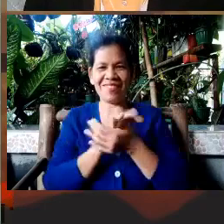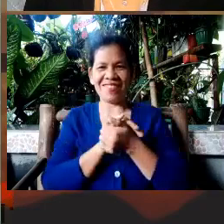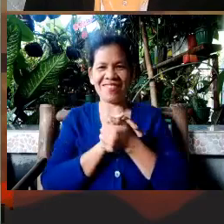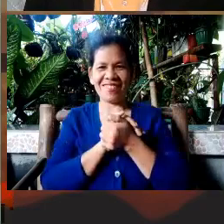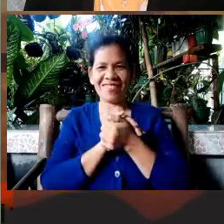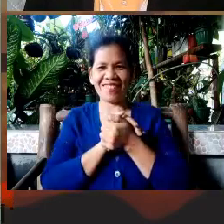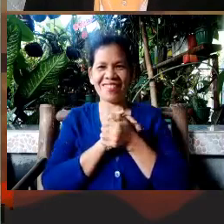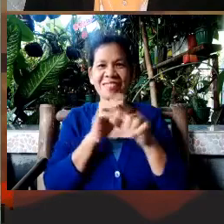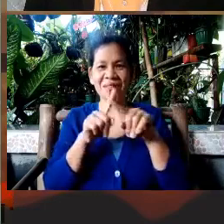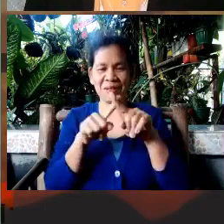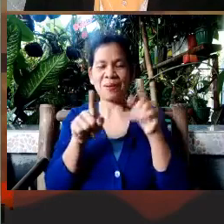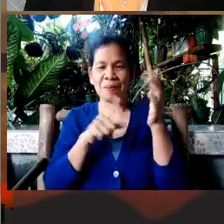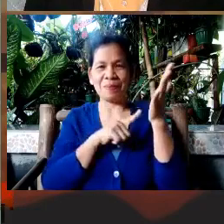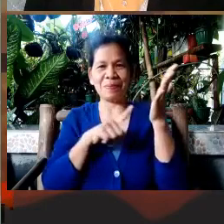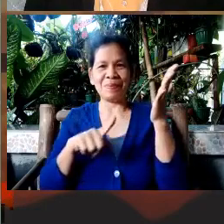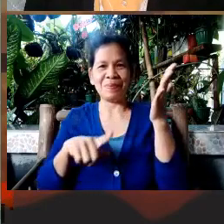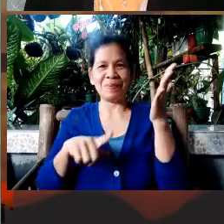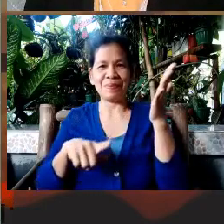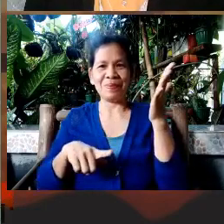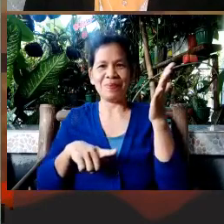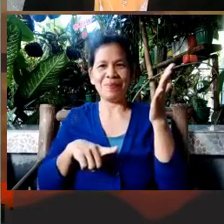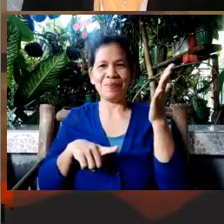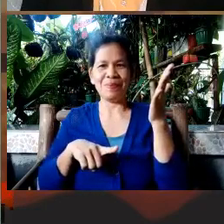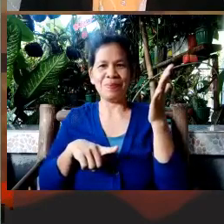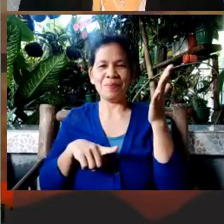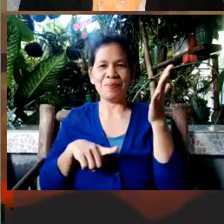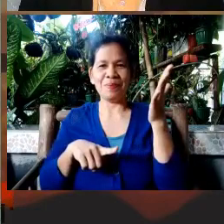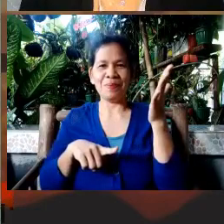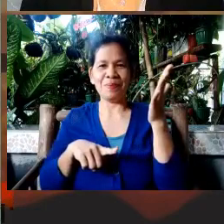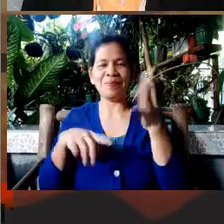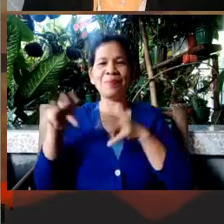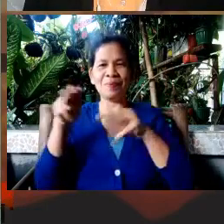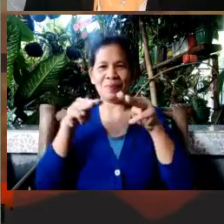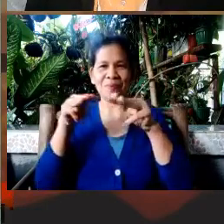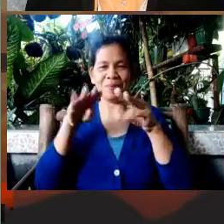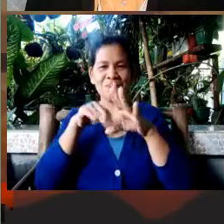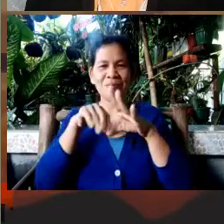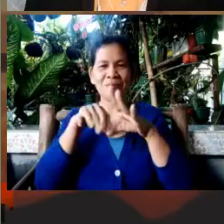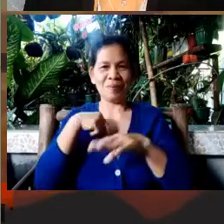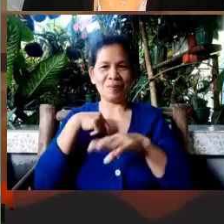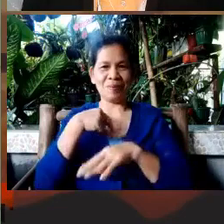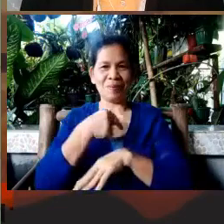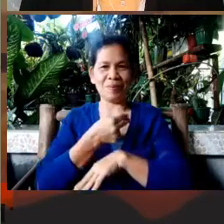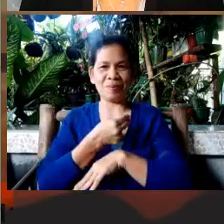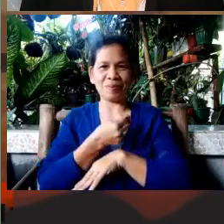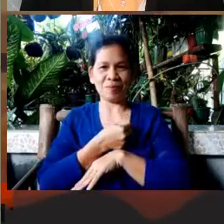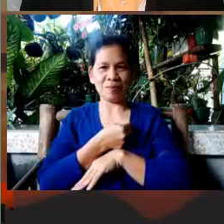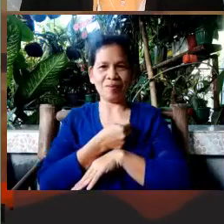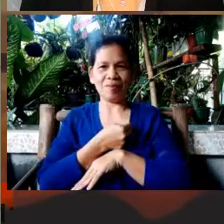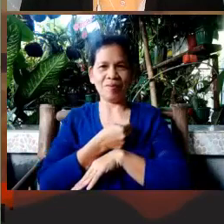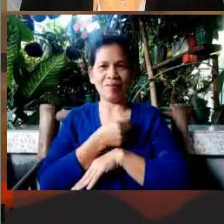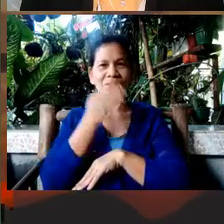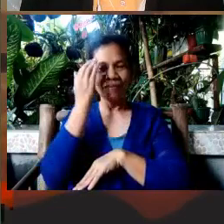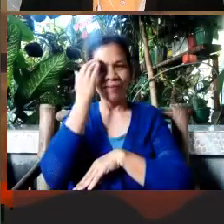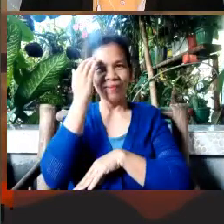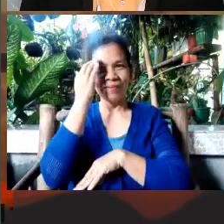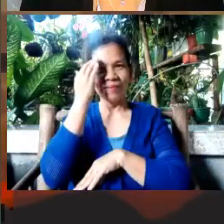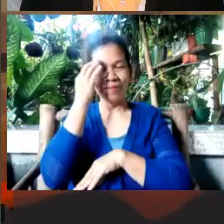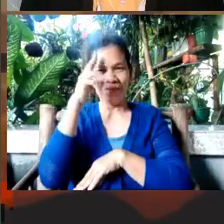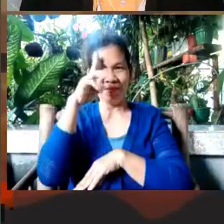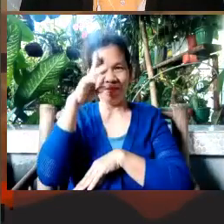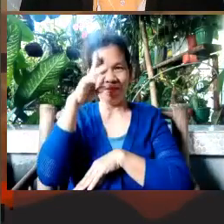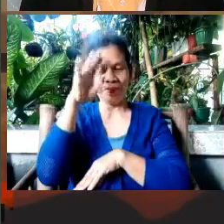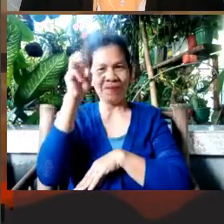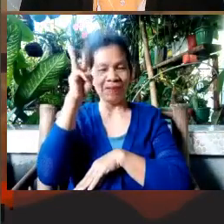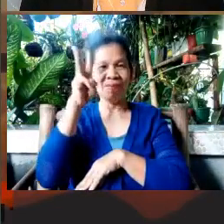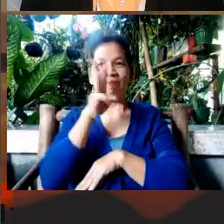pong Panginoon ay kumikilos po sa atin. At alam po natin na siya po ang magsasalita po sa